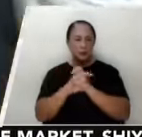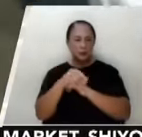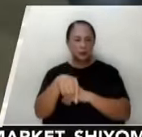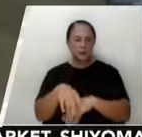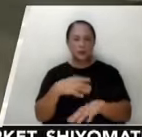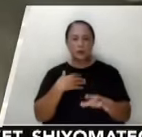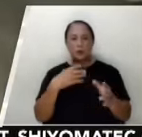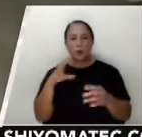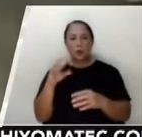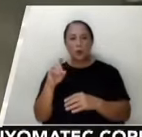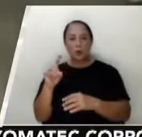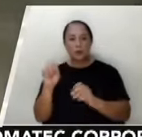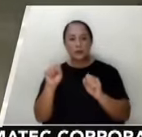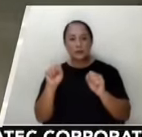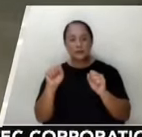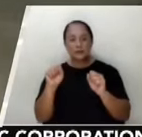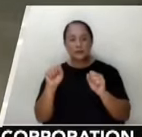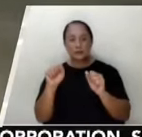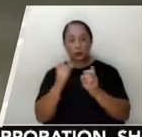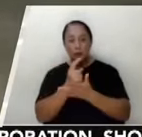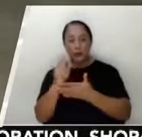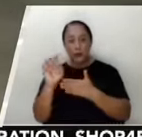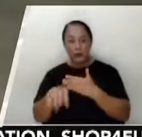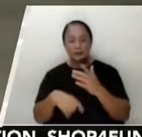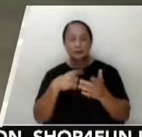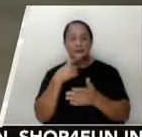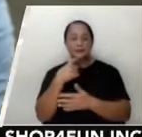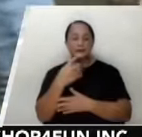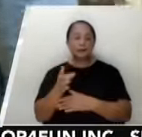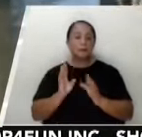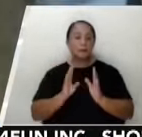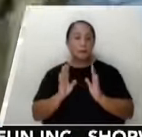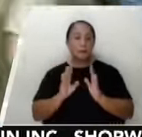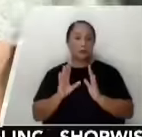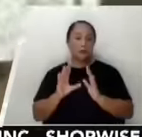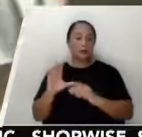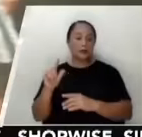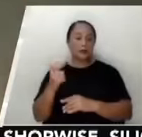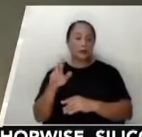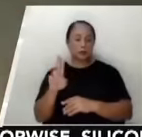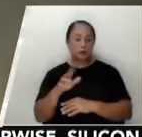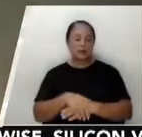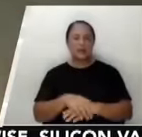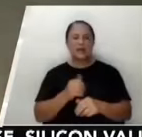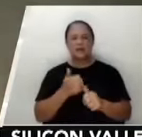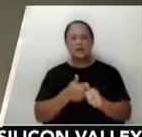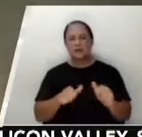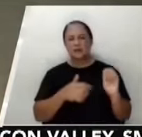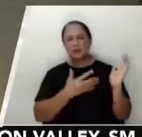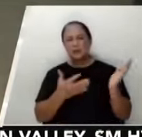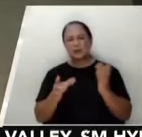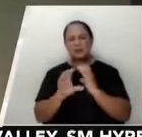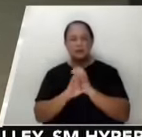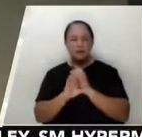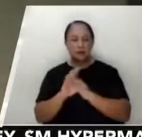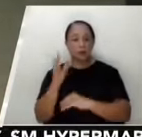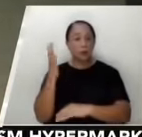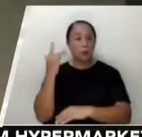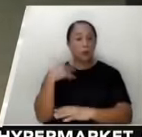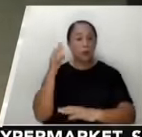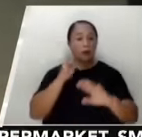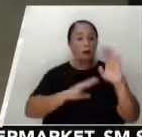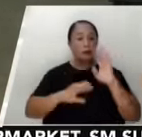scheme pagsapit nga ng weekend. Payo na rin ng Baguio City LGU, iwasan ng magdala ng sasakyan. Bukod kasi sa problema sa